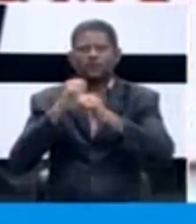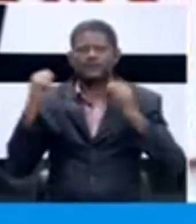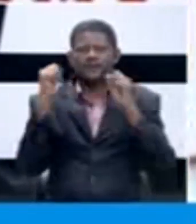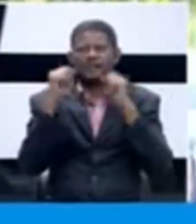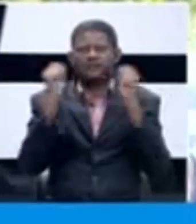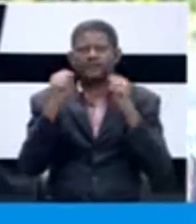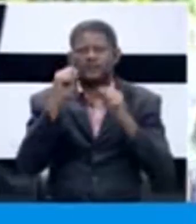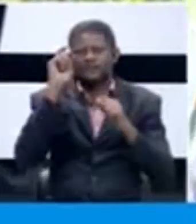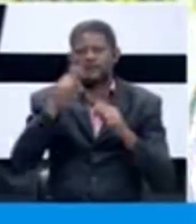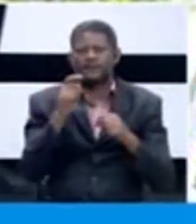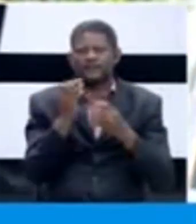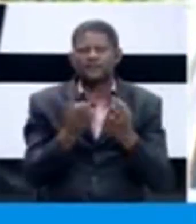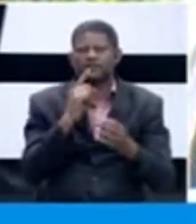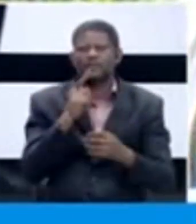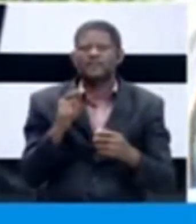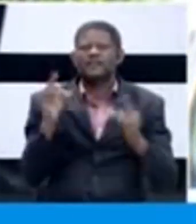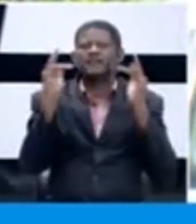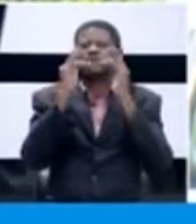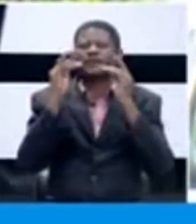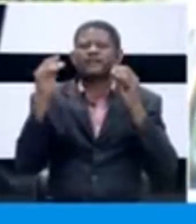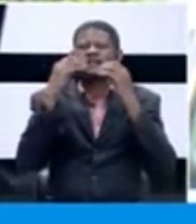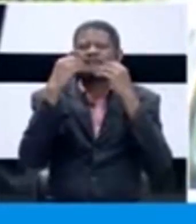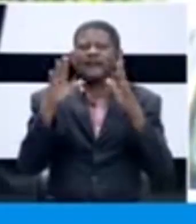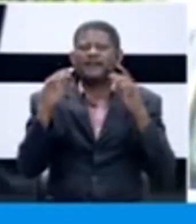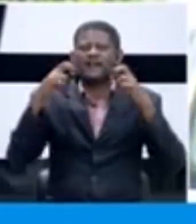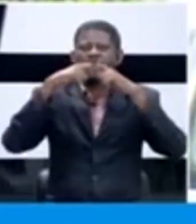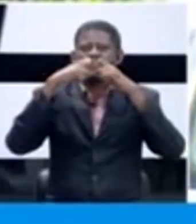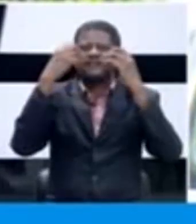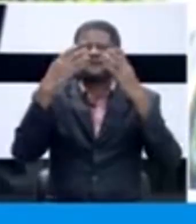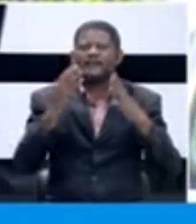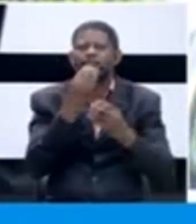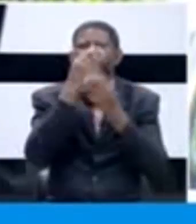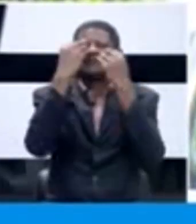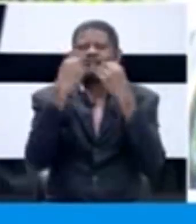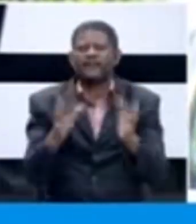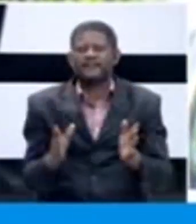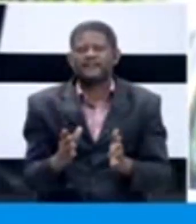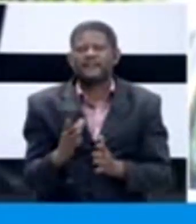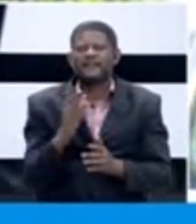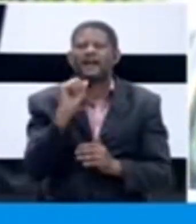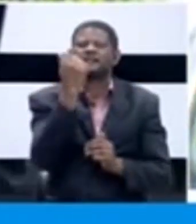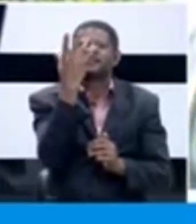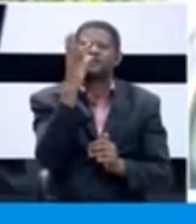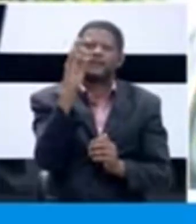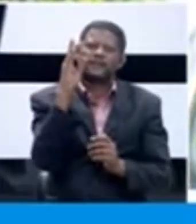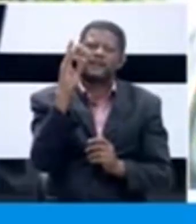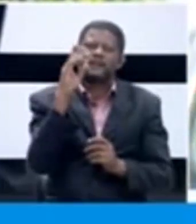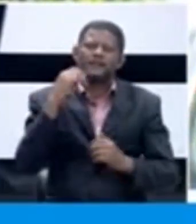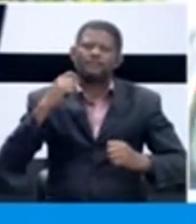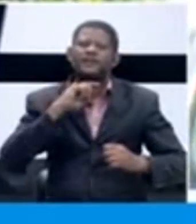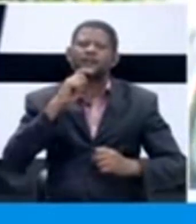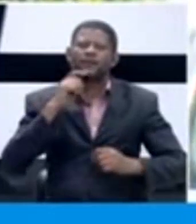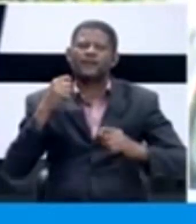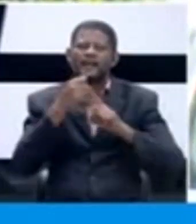እዩ። ምንም ኔትወርክ ይጥፋእ፣ መብራህቲ ይጥፋእ፣ ምግቢ ይሰኣን። ኣብ 17 ብረታዊ ቃልሲ ናይ ትግራይ